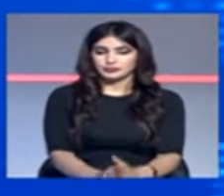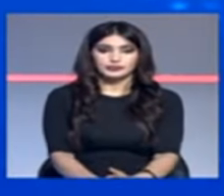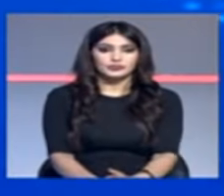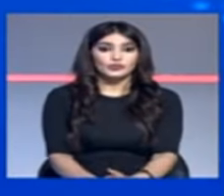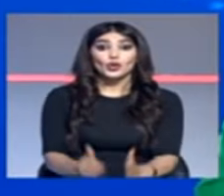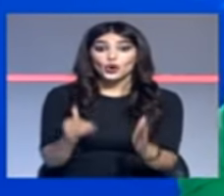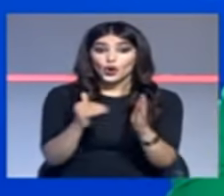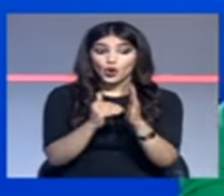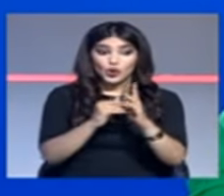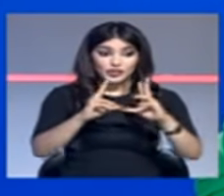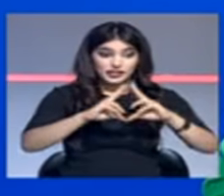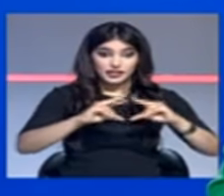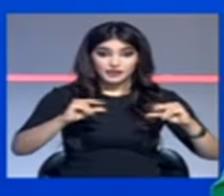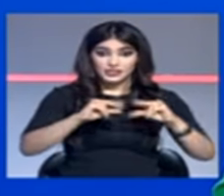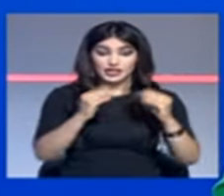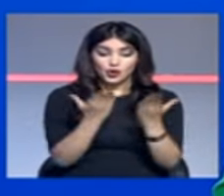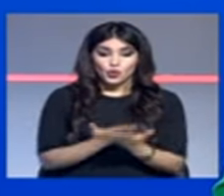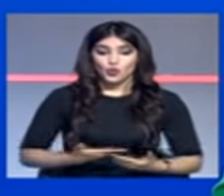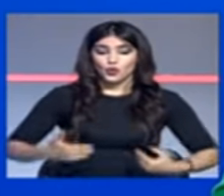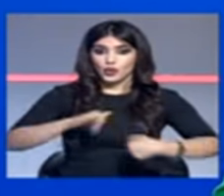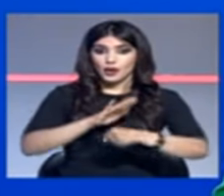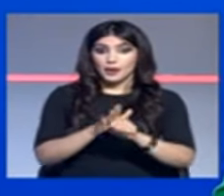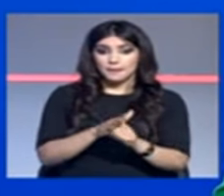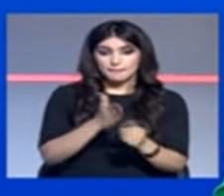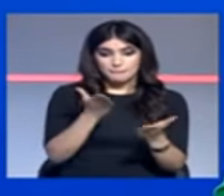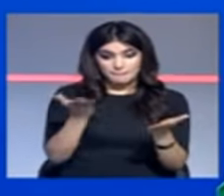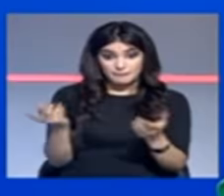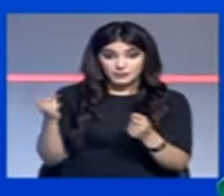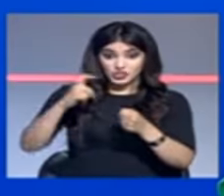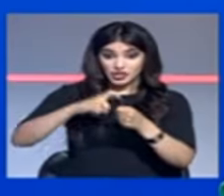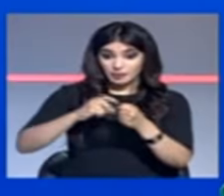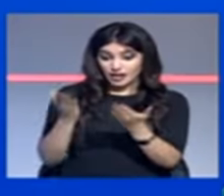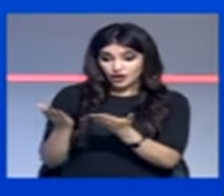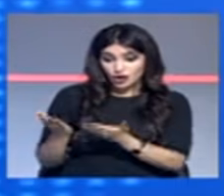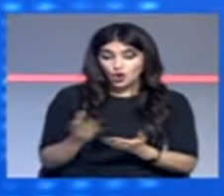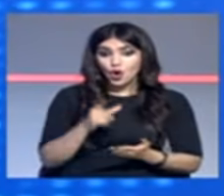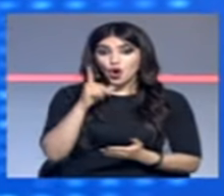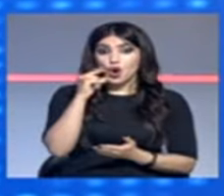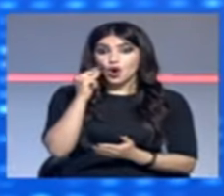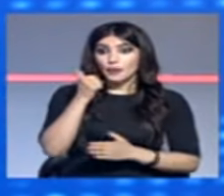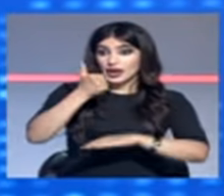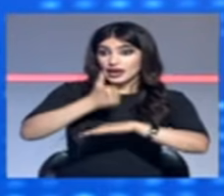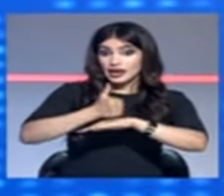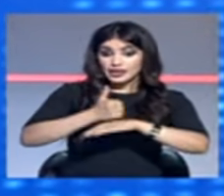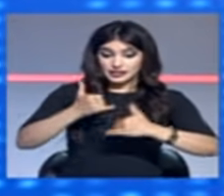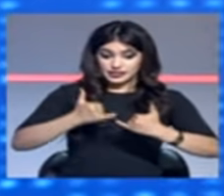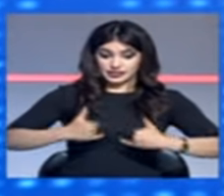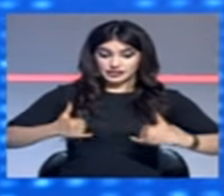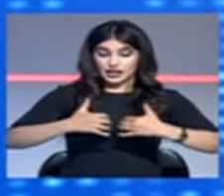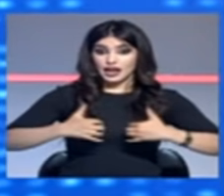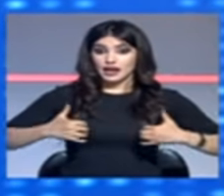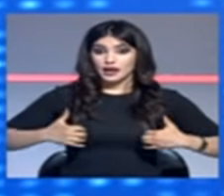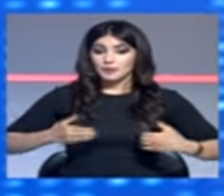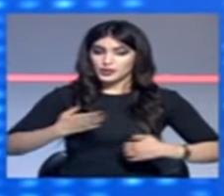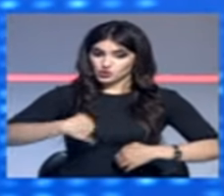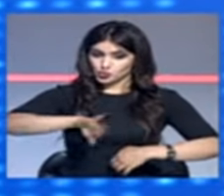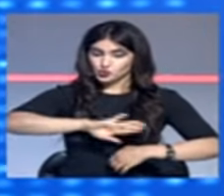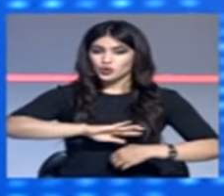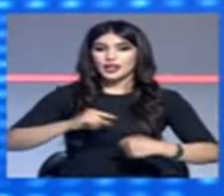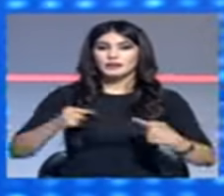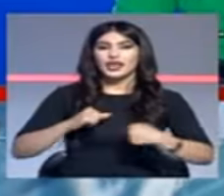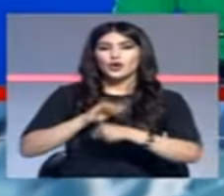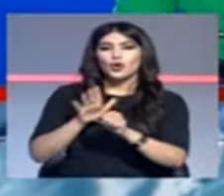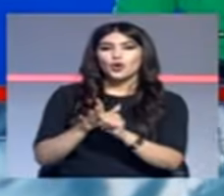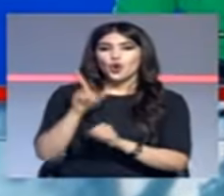ولمزيد متابعه مستجدات الوضع الوبائي يحضر معنا في الاستوديو رئيس اللجنه العلميه لمجابهه جائحه كورونا